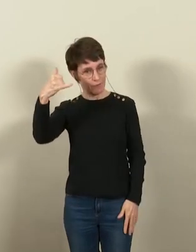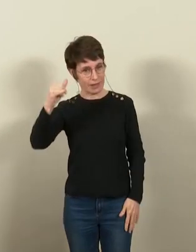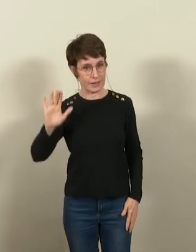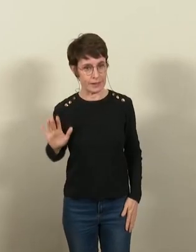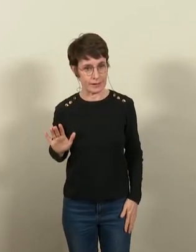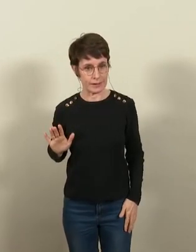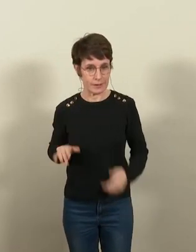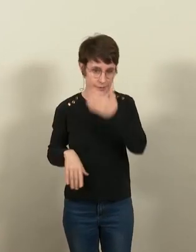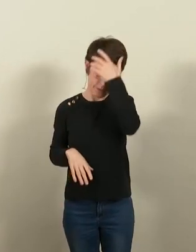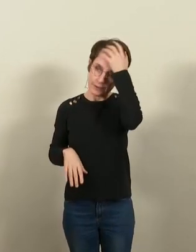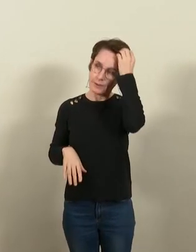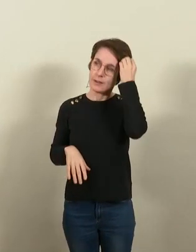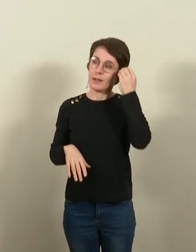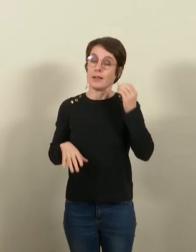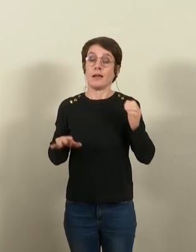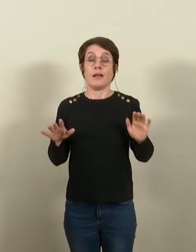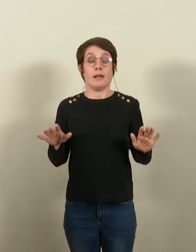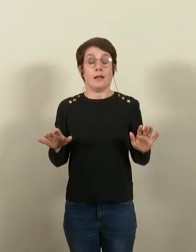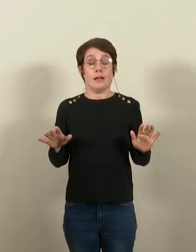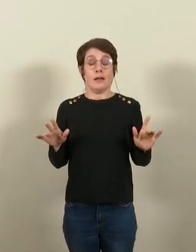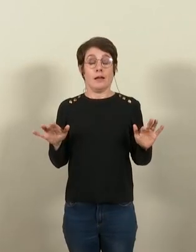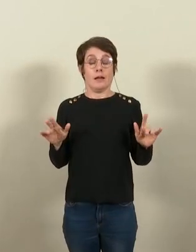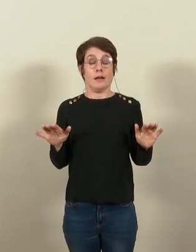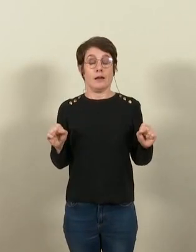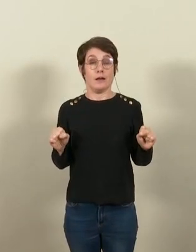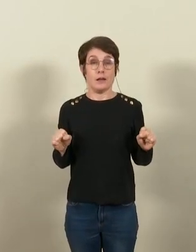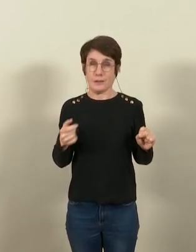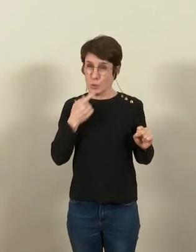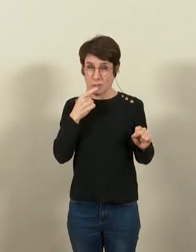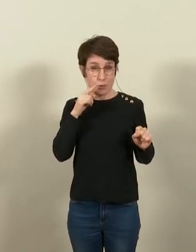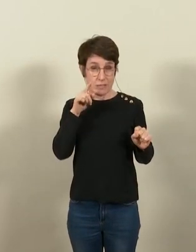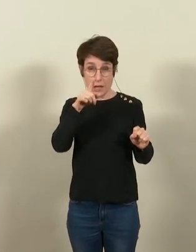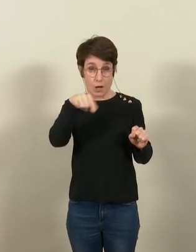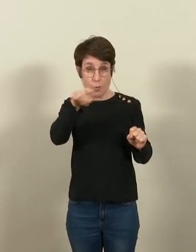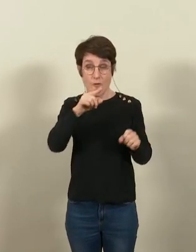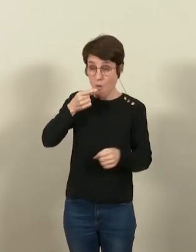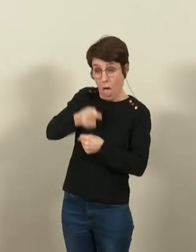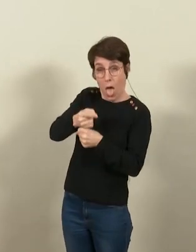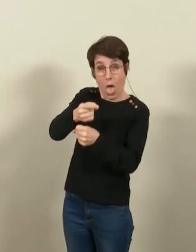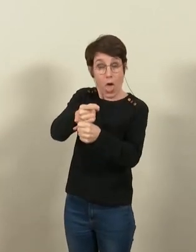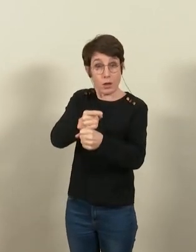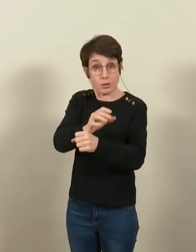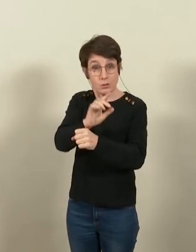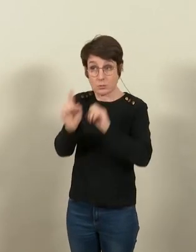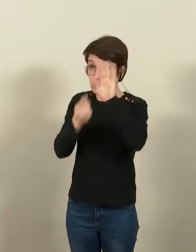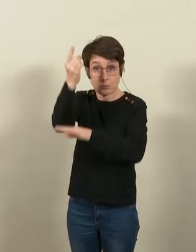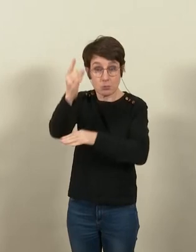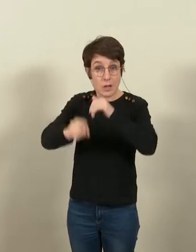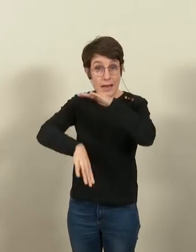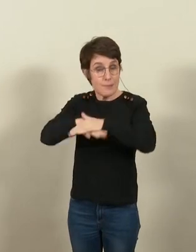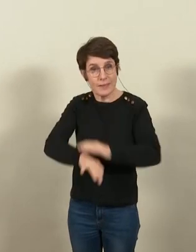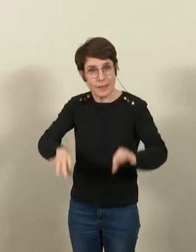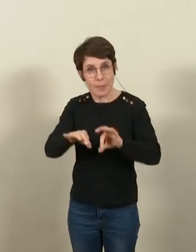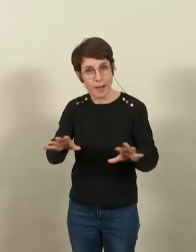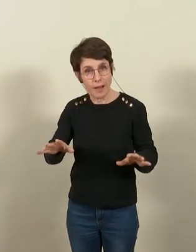hein et avec et avec vous donc l'exigence il sont limité donc dans la même année donc dans une